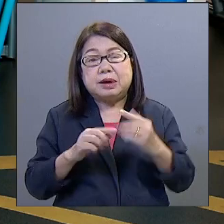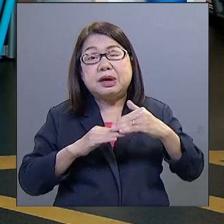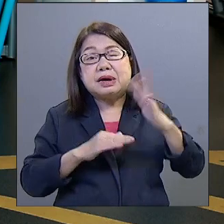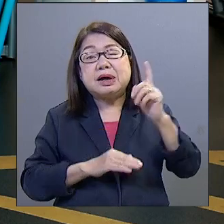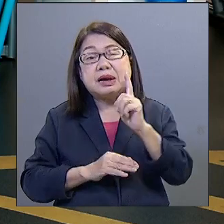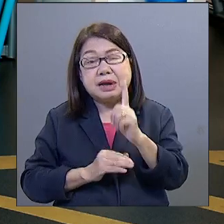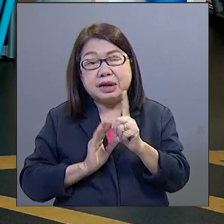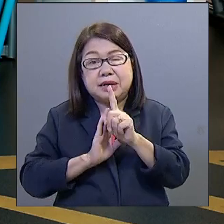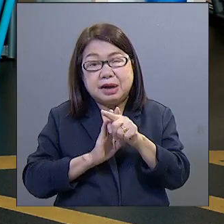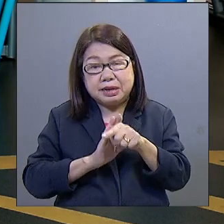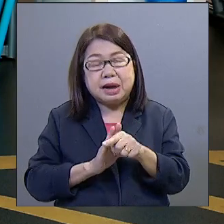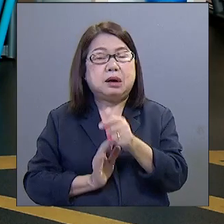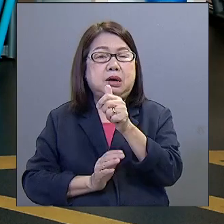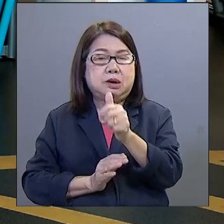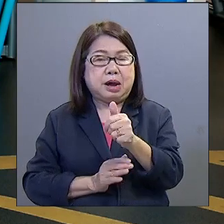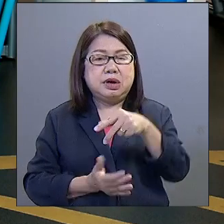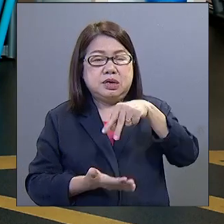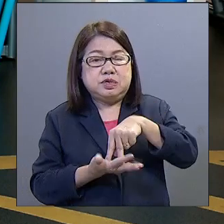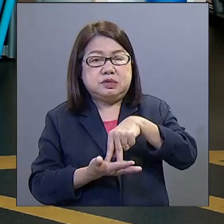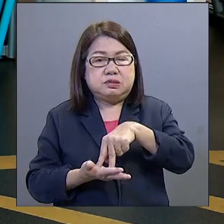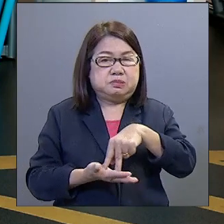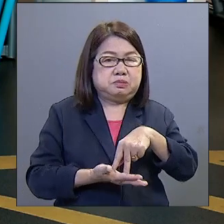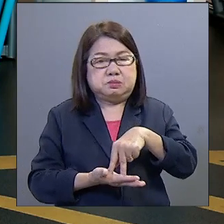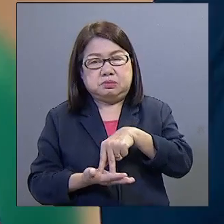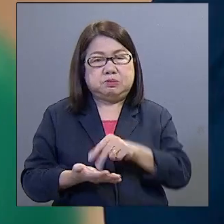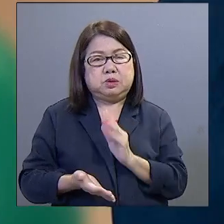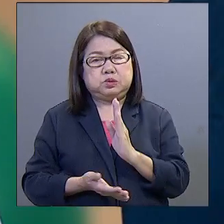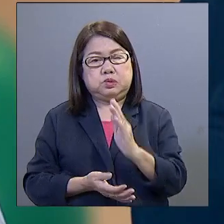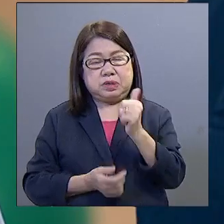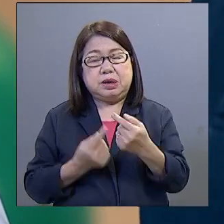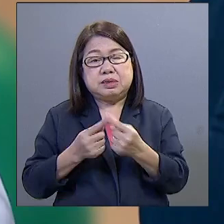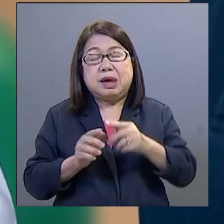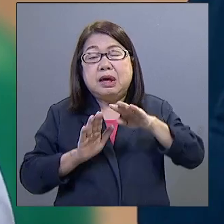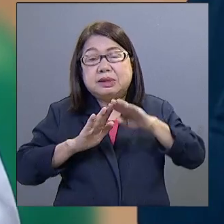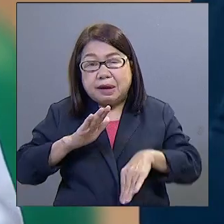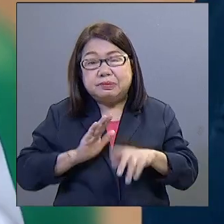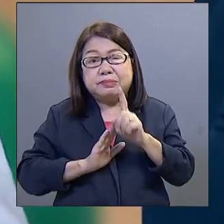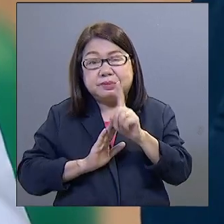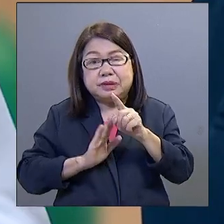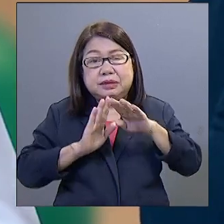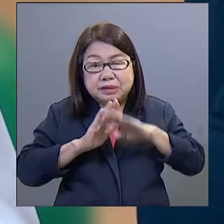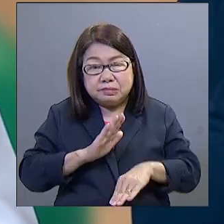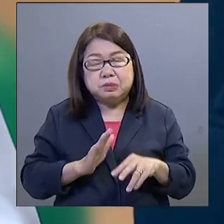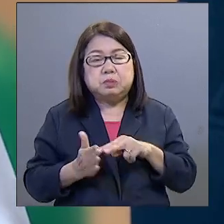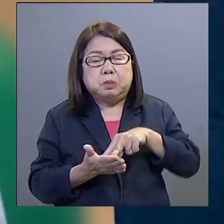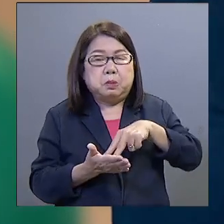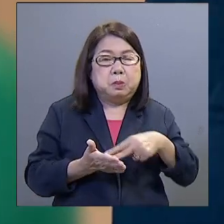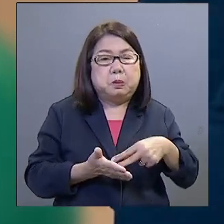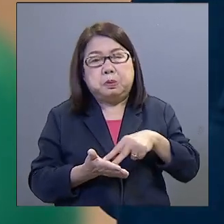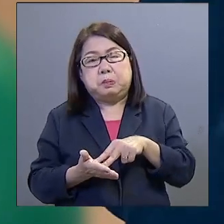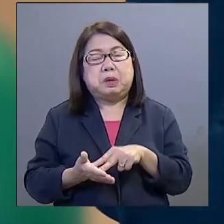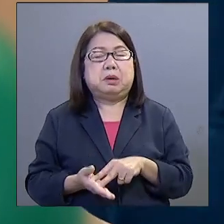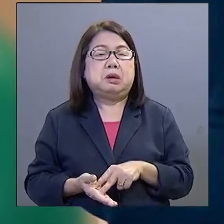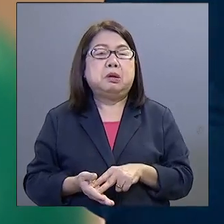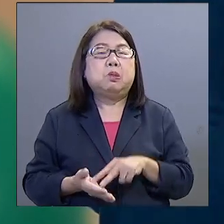คือมีความสามารถในการทรงตัวที่ดีแล้วก็ถ้าน้อยกว่านี้นะคะก็แสดงว่าความสามารถในการทรงตัวเนี้ยอาจจะไม่ดีได้